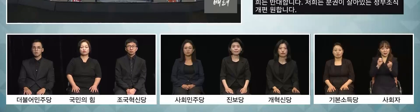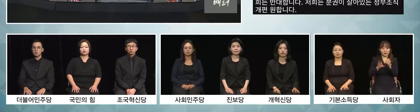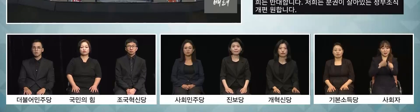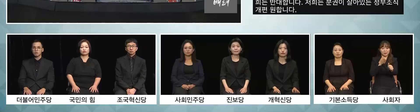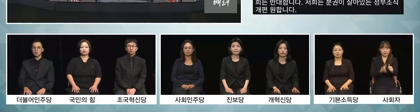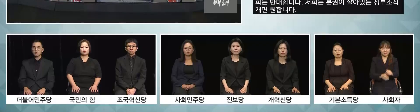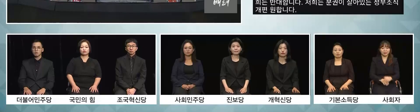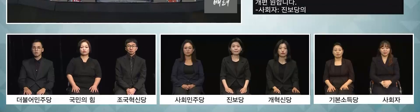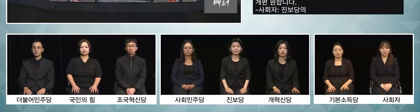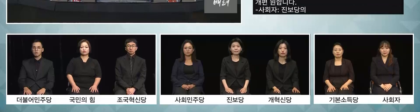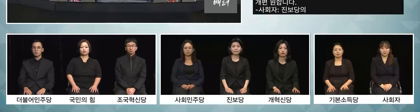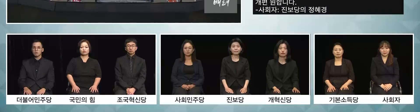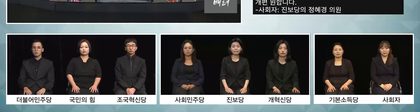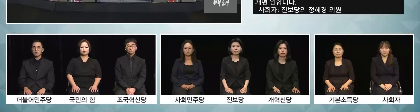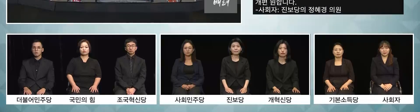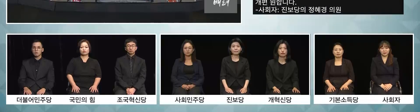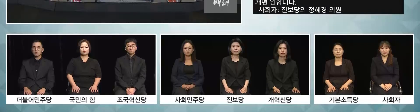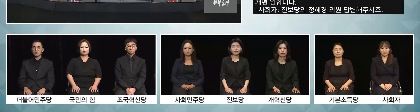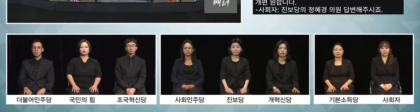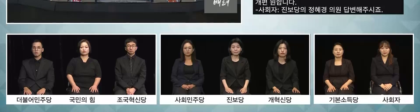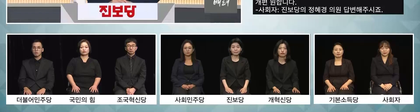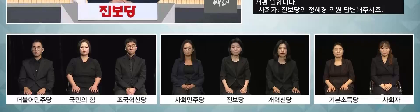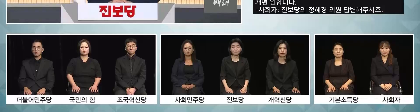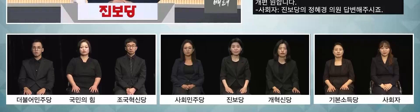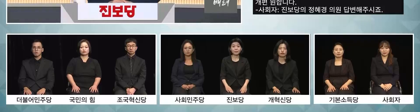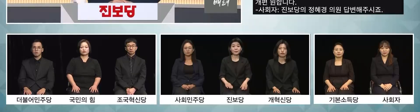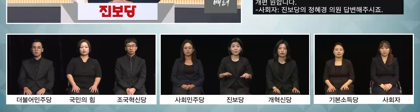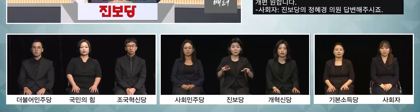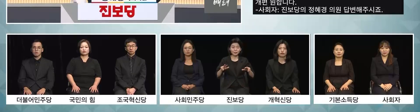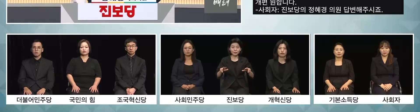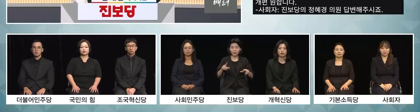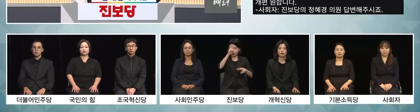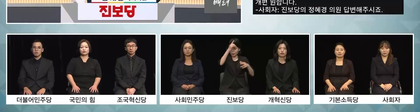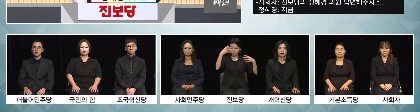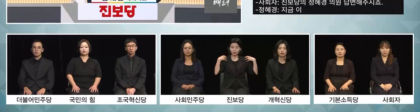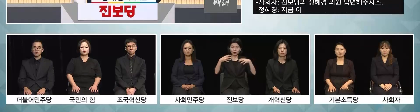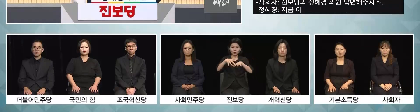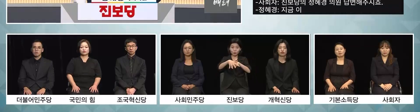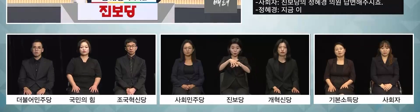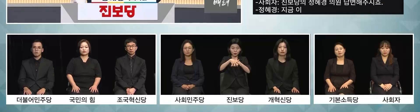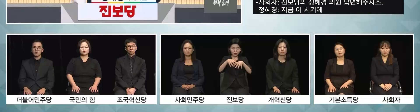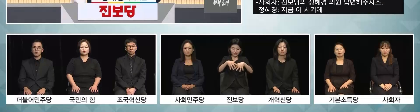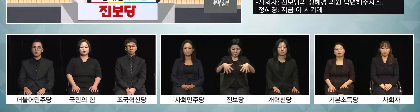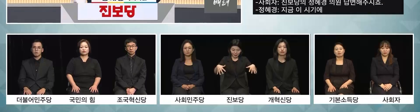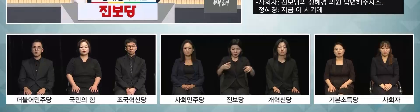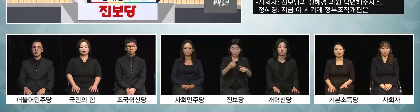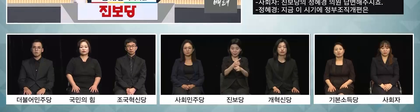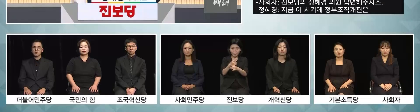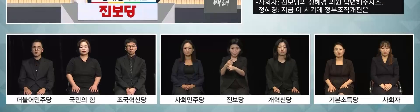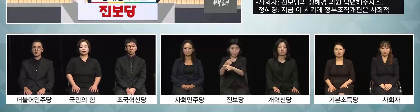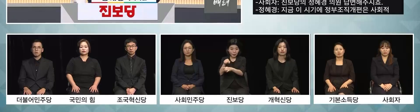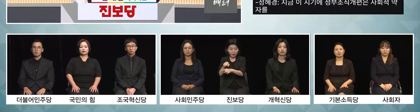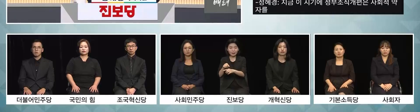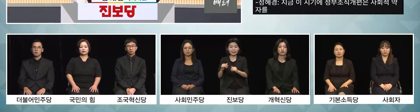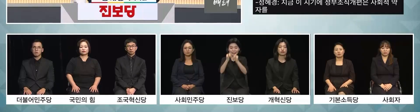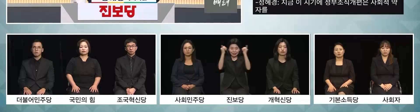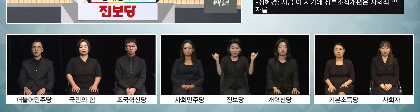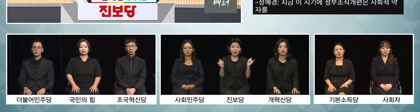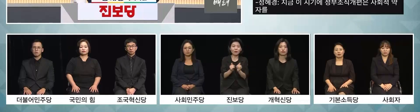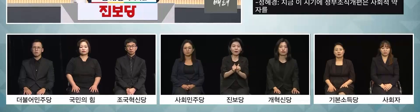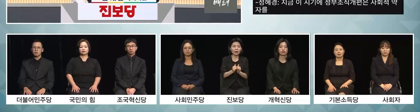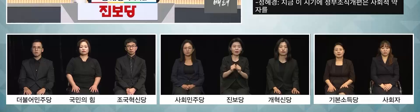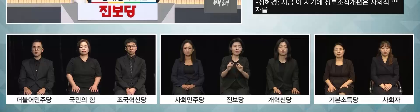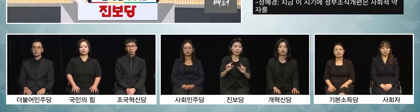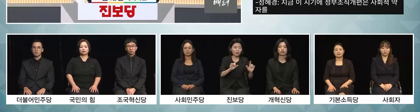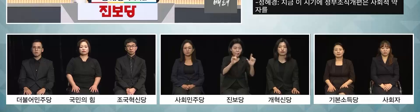주시죠. 네, 지금 이 시기의 정부 조직 개편은 사회적 약자를 보호하는 국가의 역할과